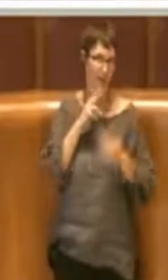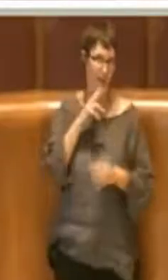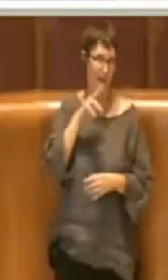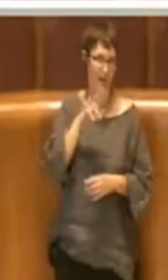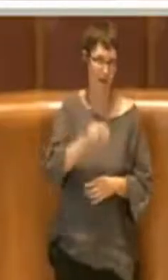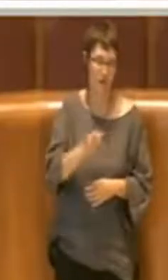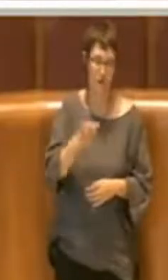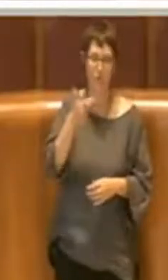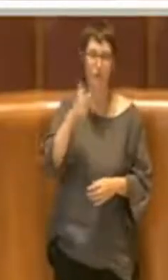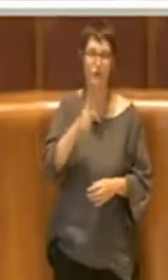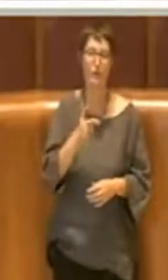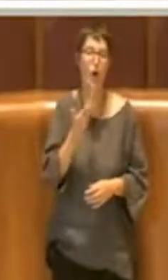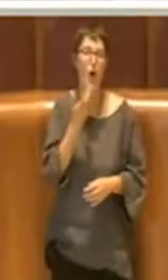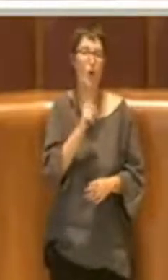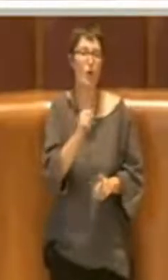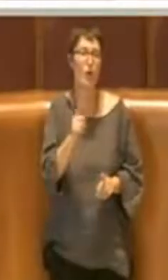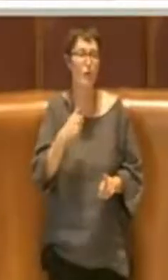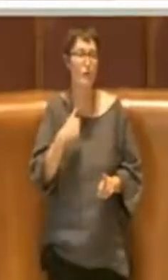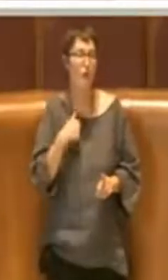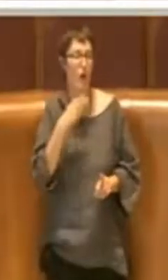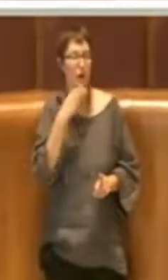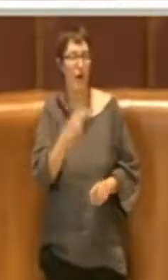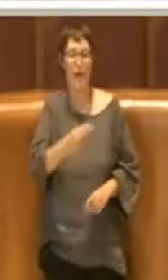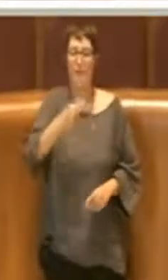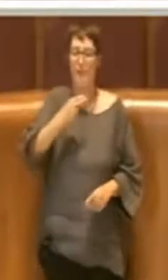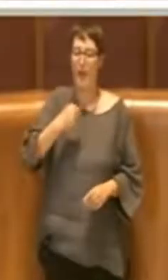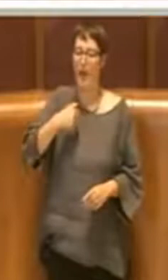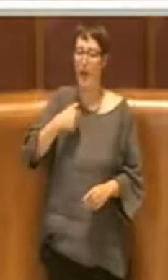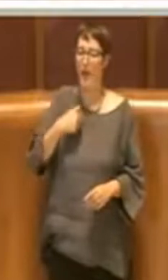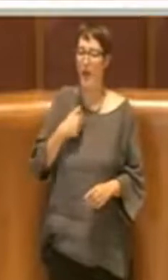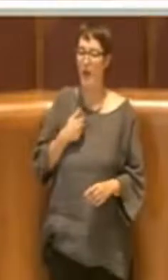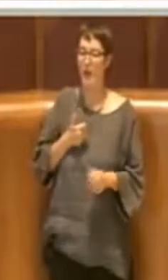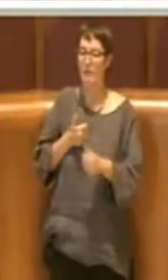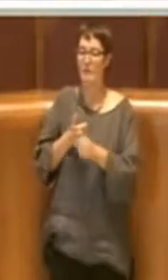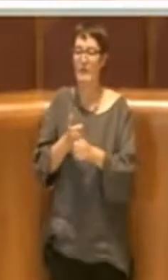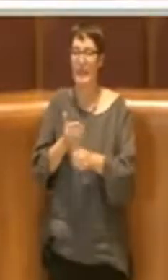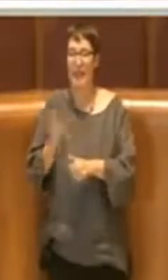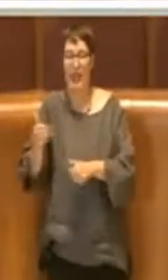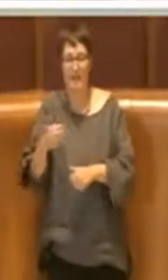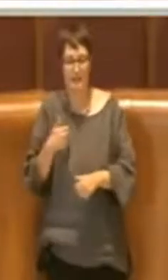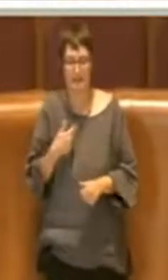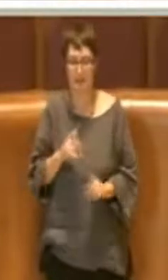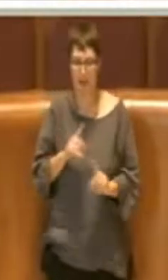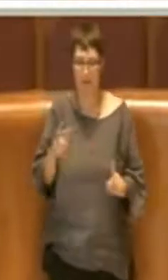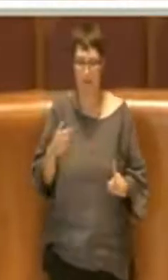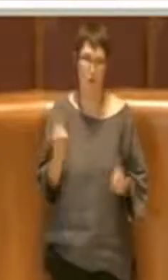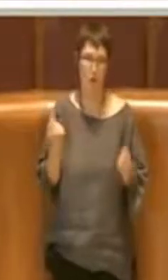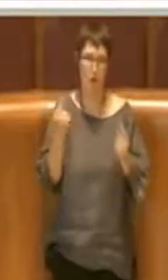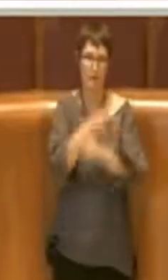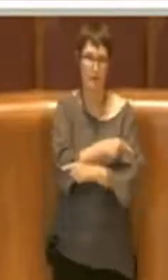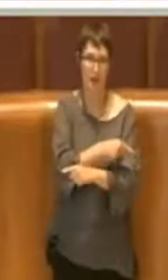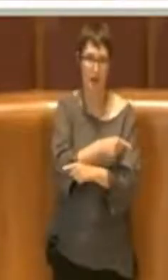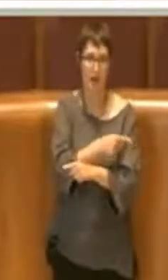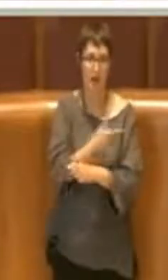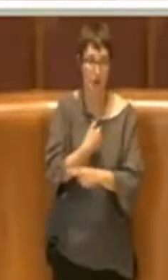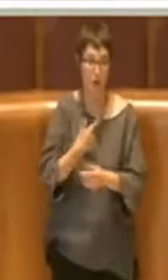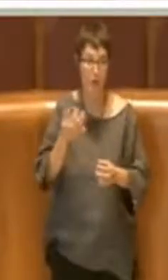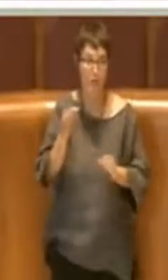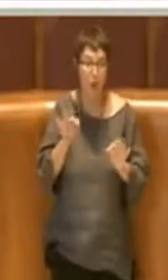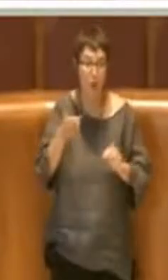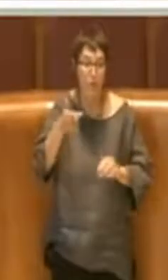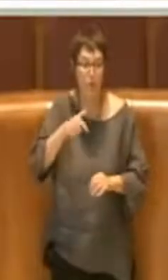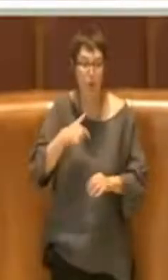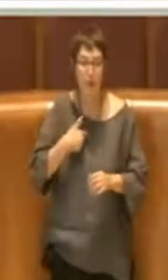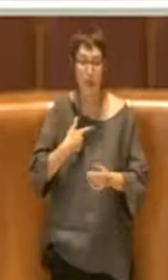è definito destrorso, anzi esattamente il contrario, ma proprio perché credo in quei valori che hanno richiamato un pochino